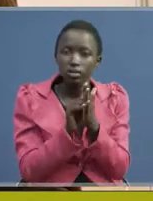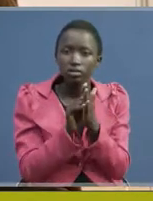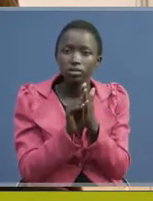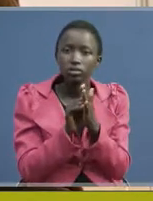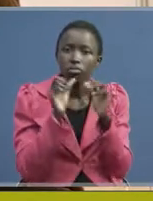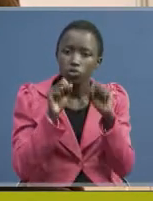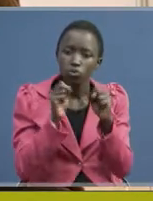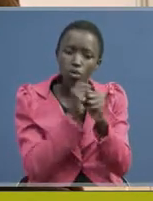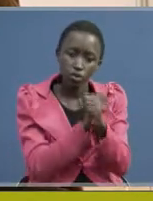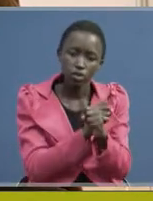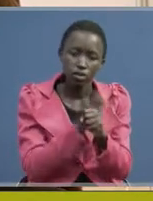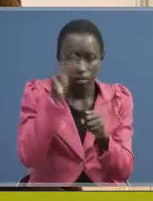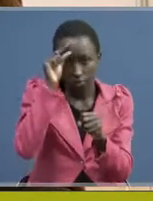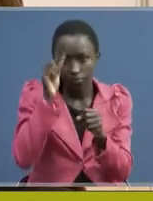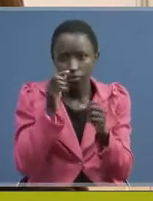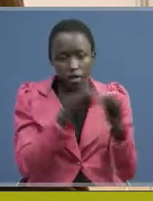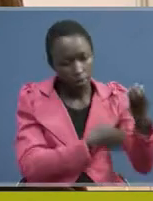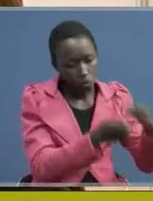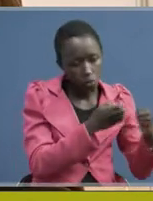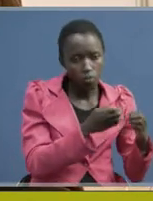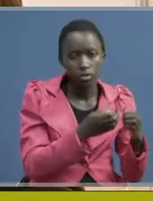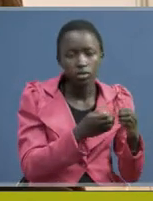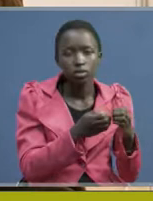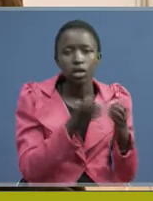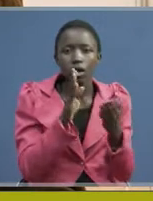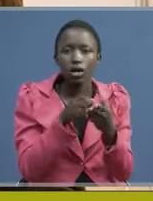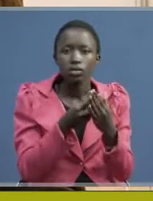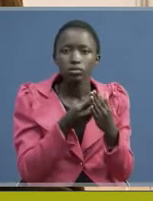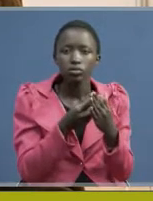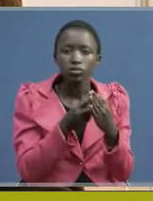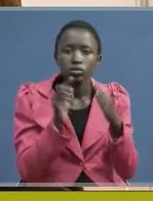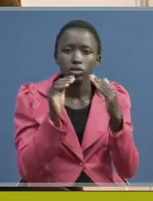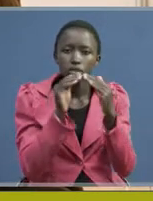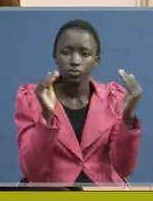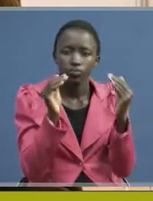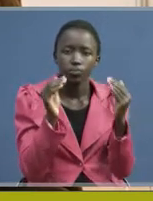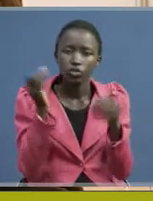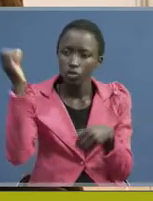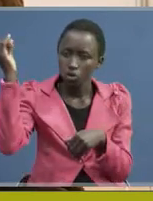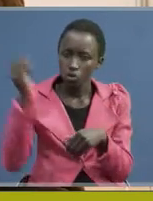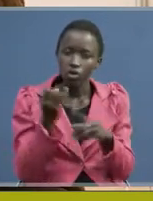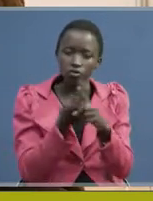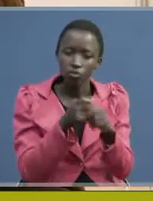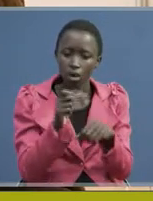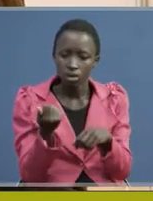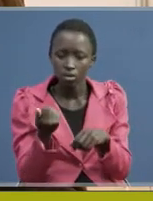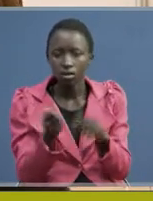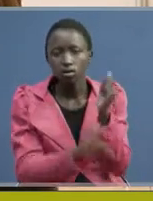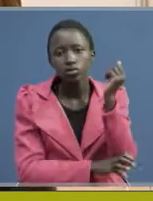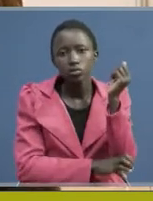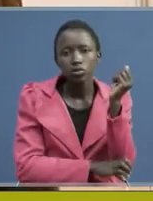kulinda biashara zao na kudhibiti uchumi wa taifa ni kudhibiti viwango vya bidhaa zinazoagizwa kutoka mataifa ya